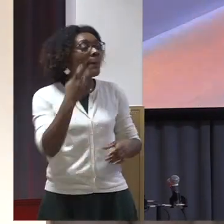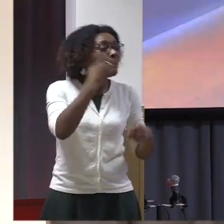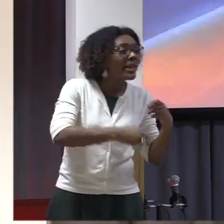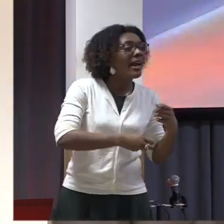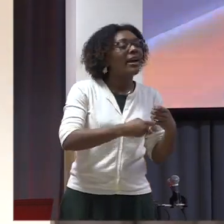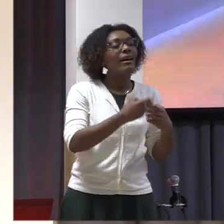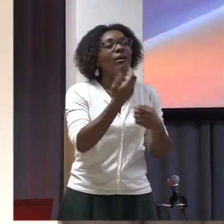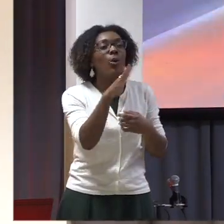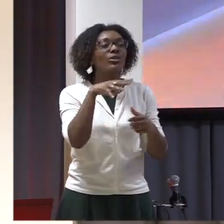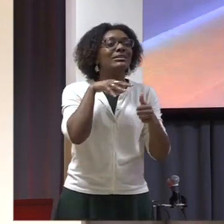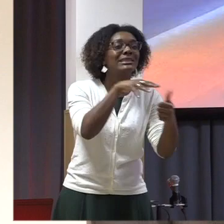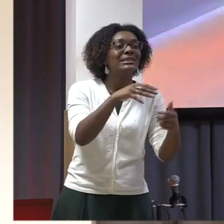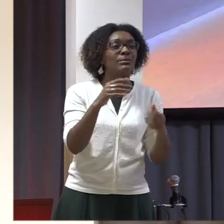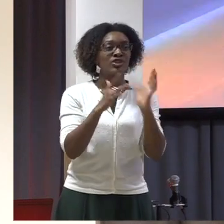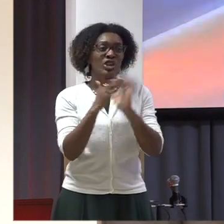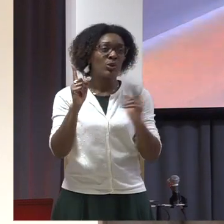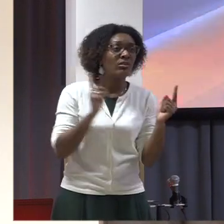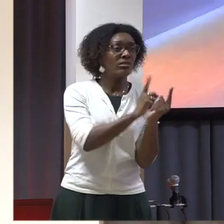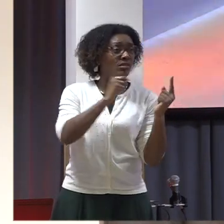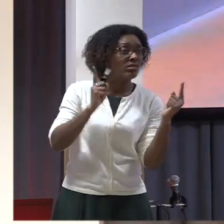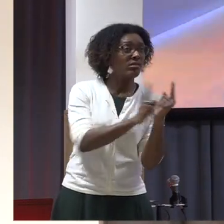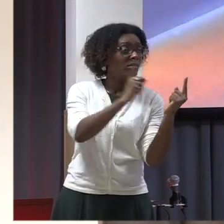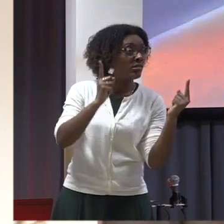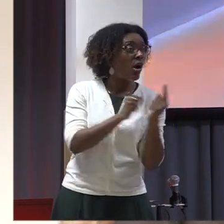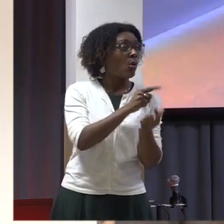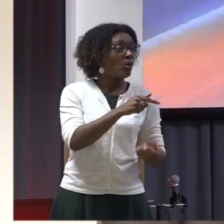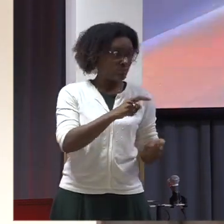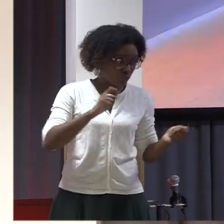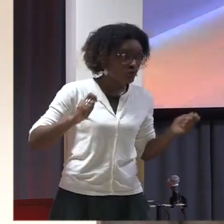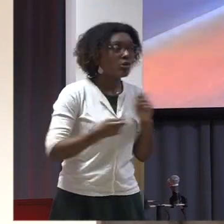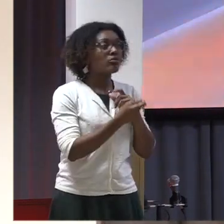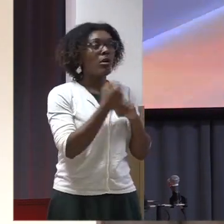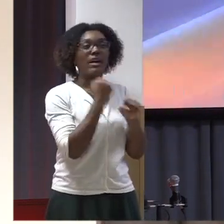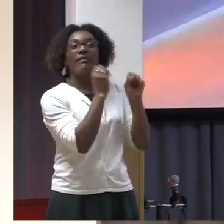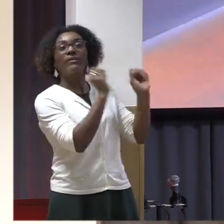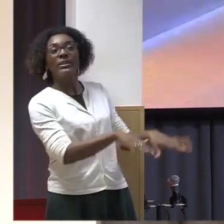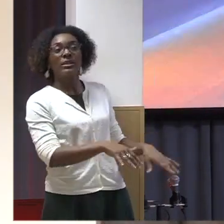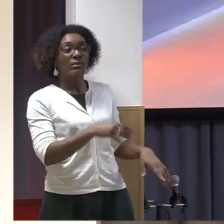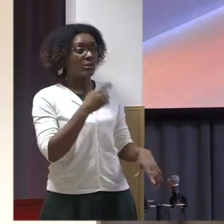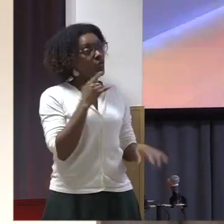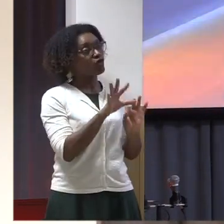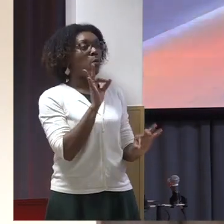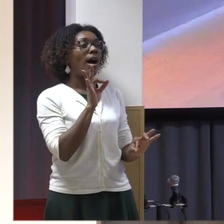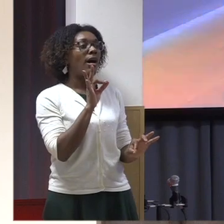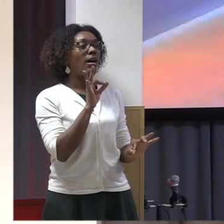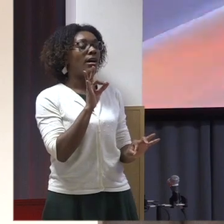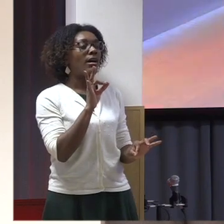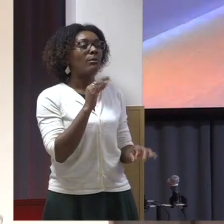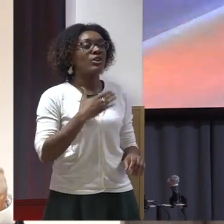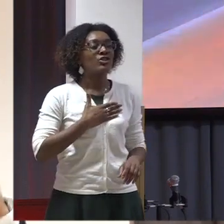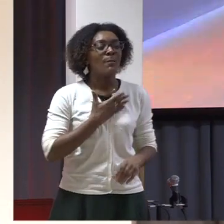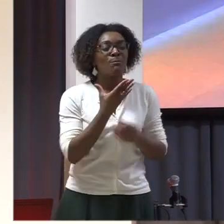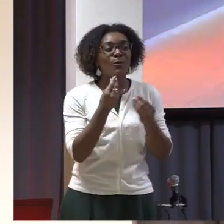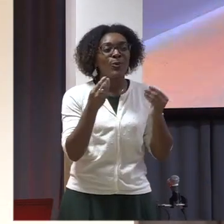chose avait changé ça avait changé pour eux parce qu'il fallait passer par des choix et j'aime bien le récit qui dit que